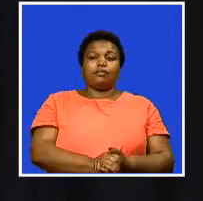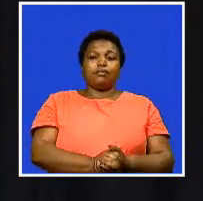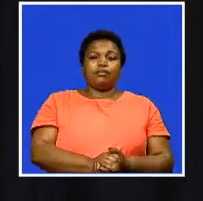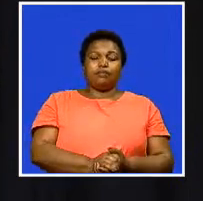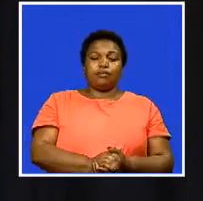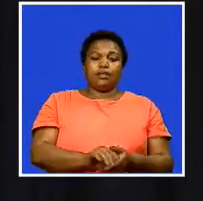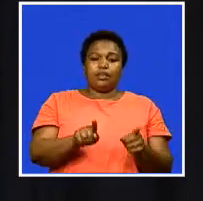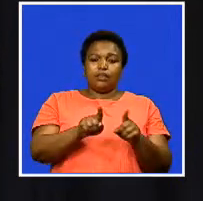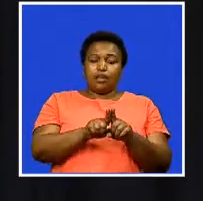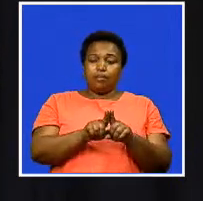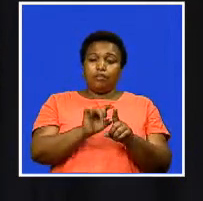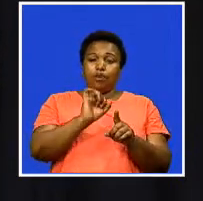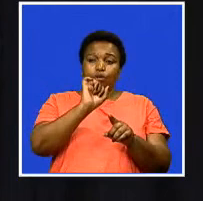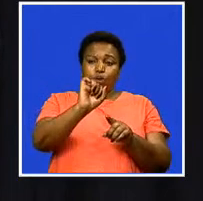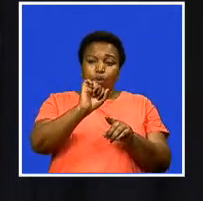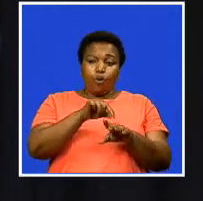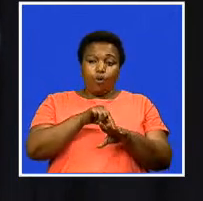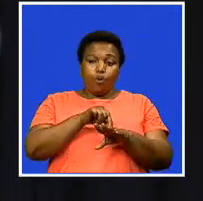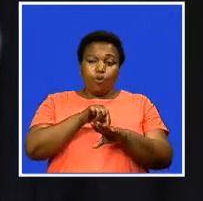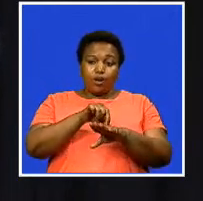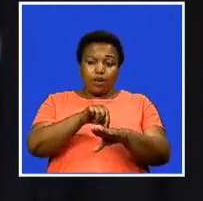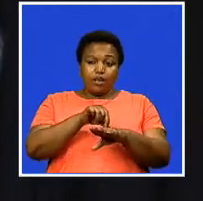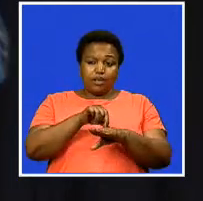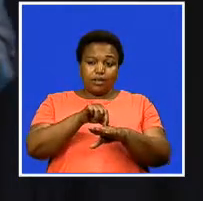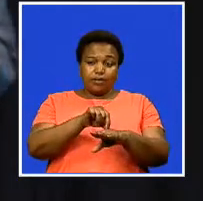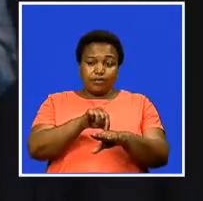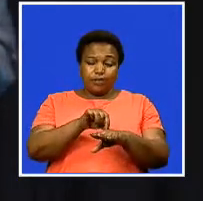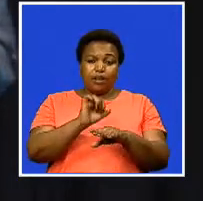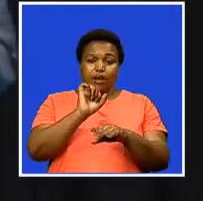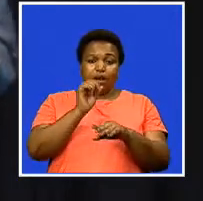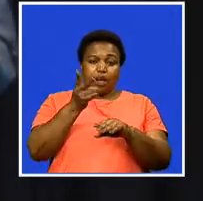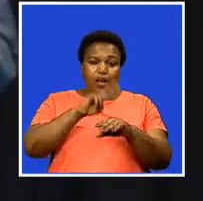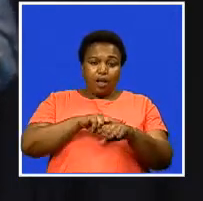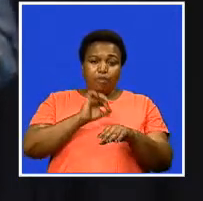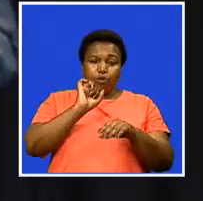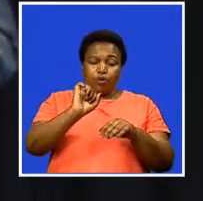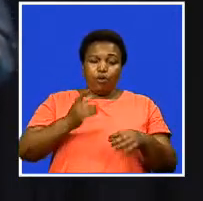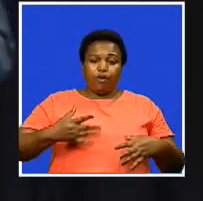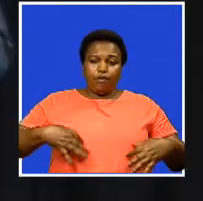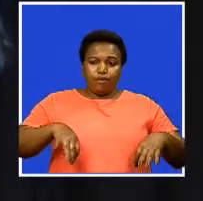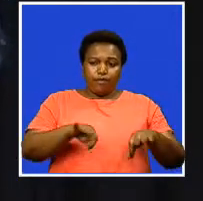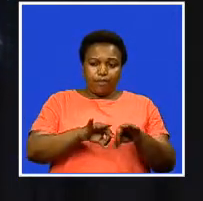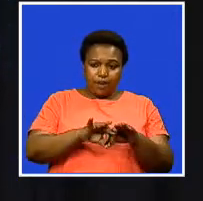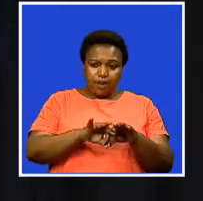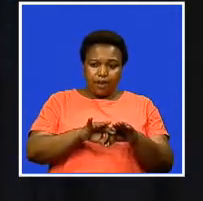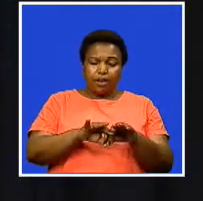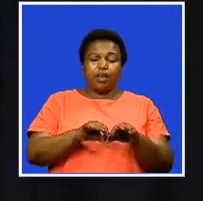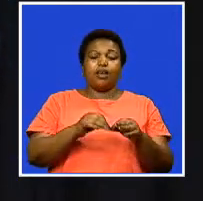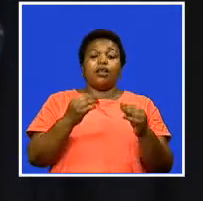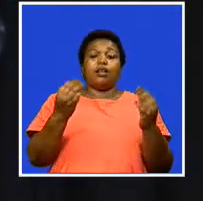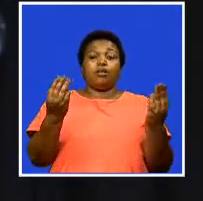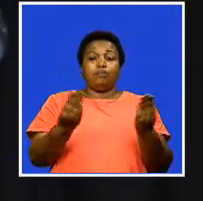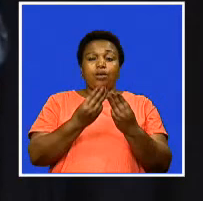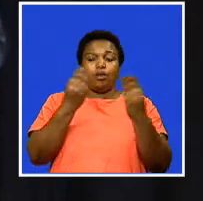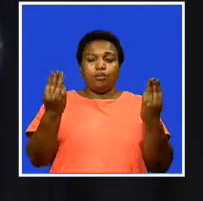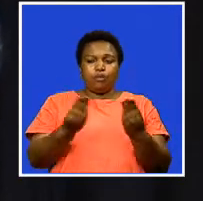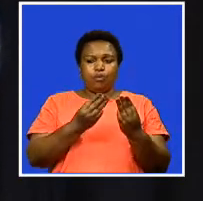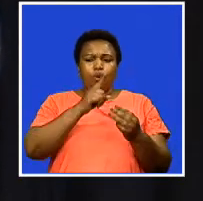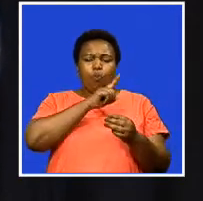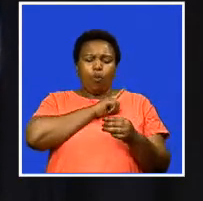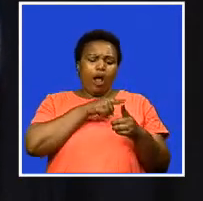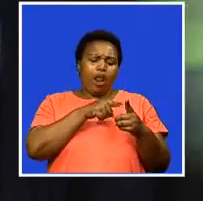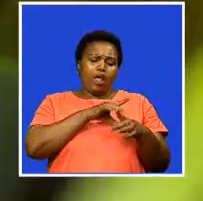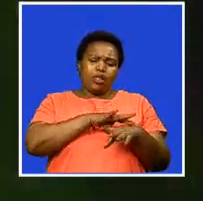kuphephe tihlobo umndeni phinze kuphephe sive ngoba lo mkhuhlane lona